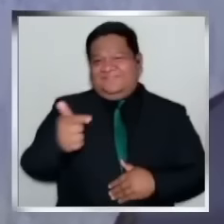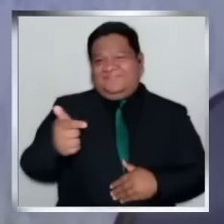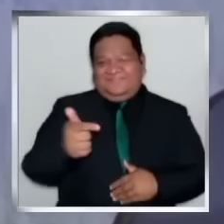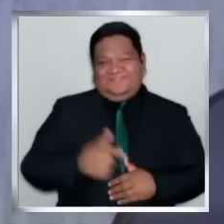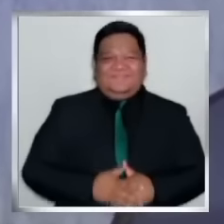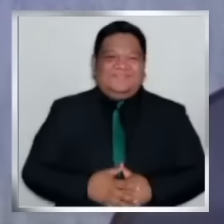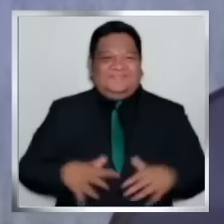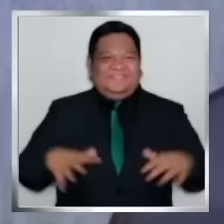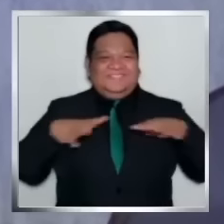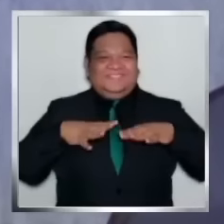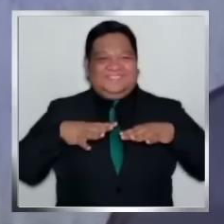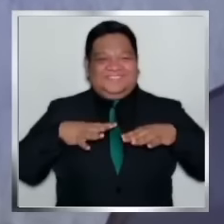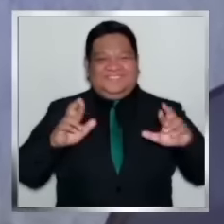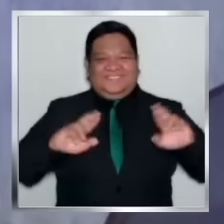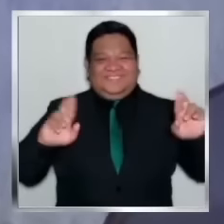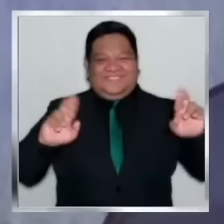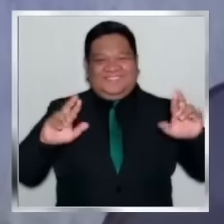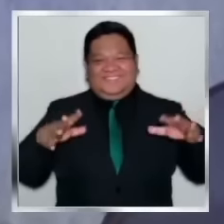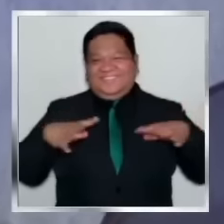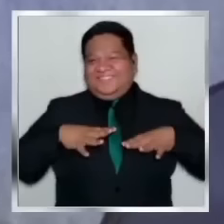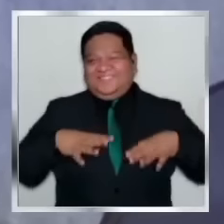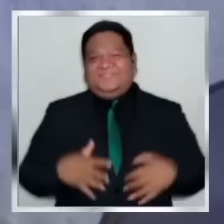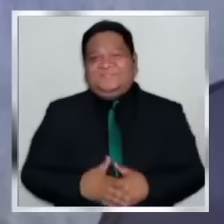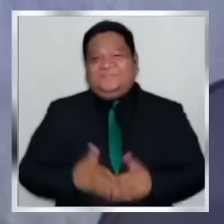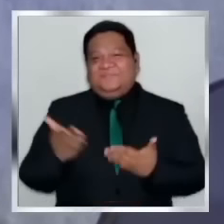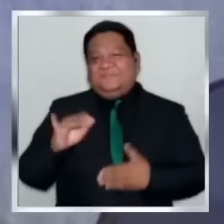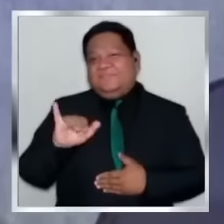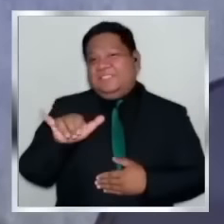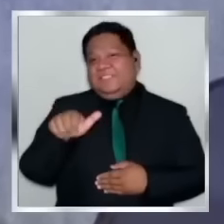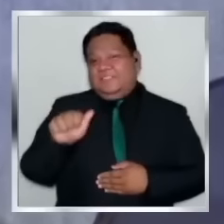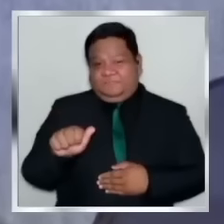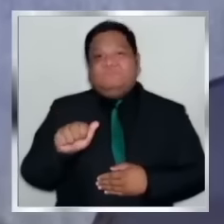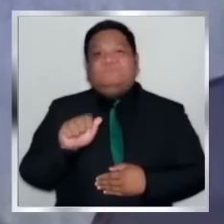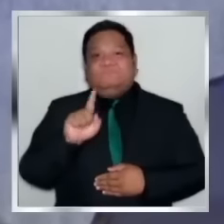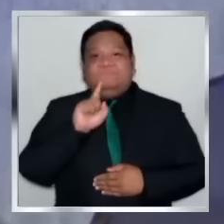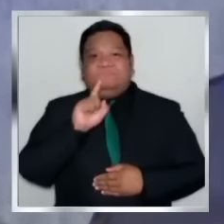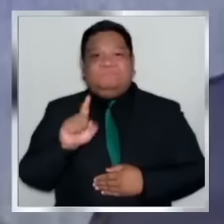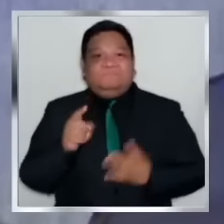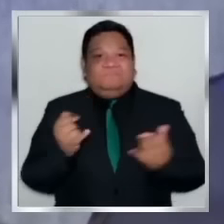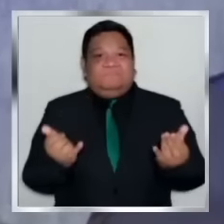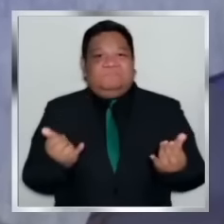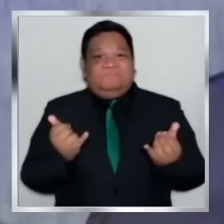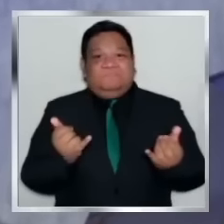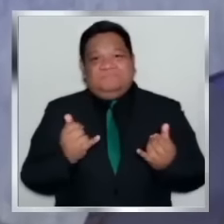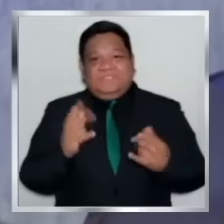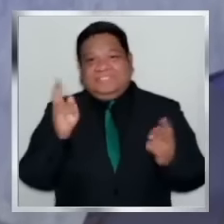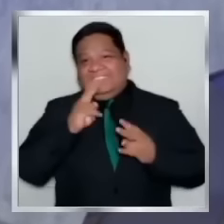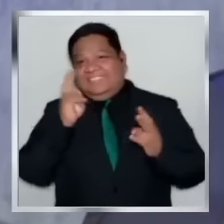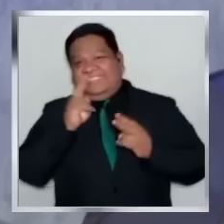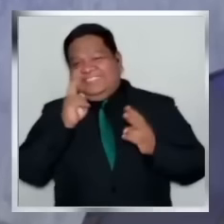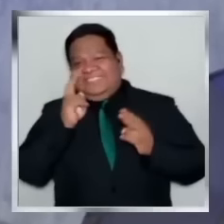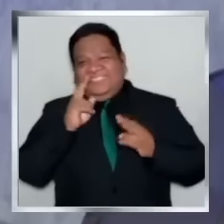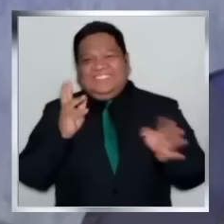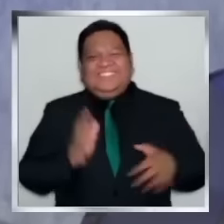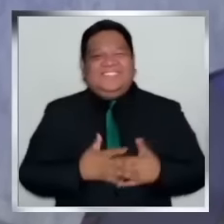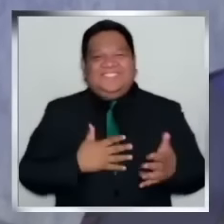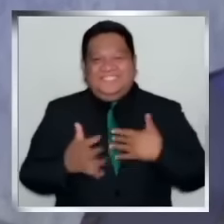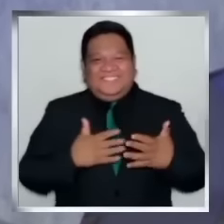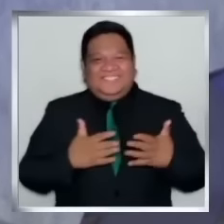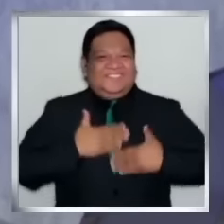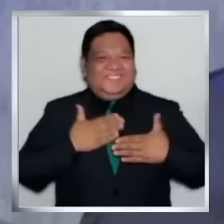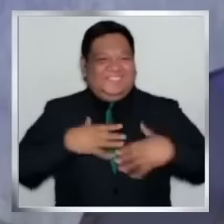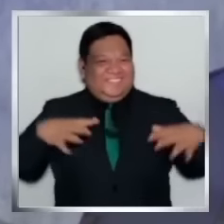weekend. Oh, ako po si Arliano na, ayan, nagkamali pa ako. Happy weekend mga kapuso! Abangan